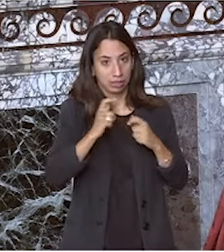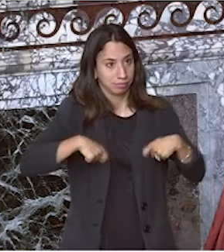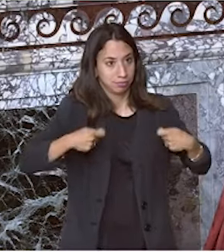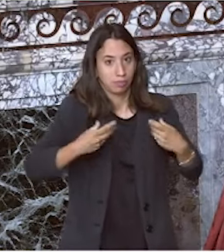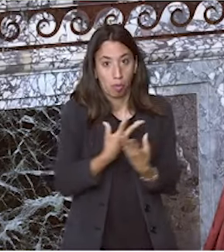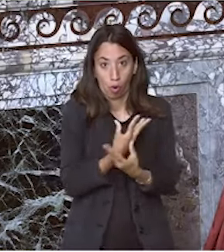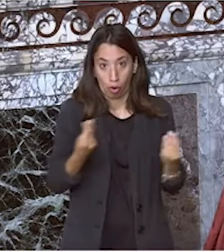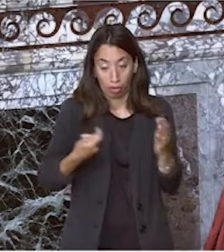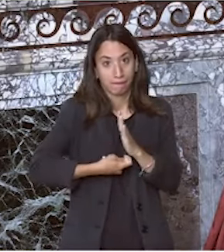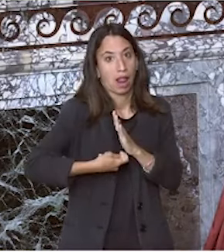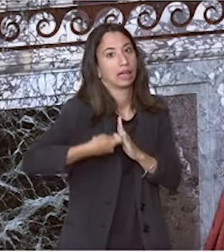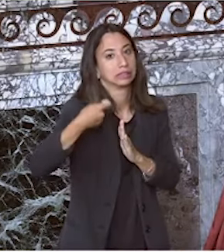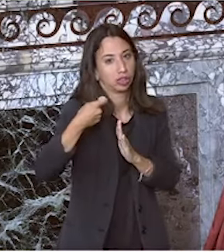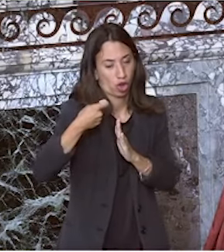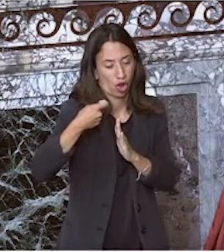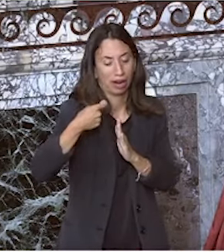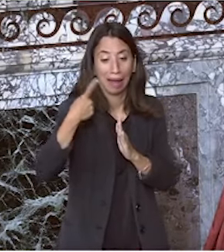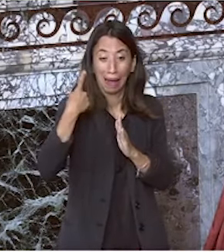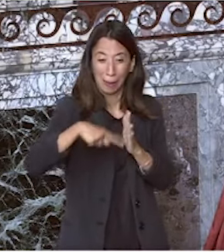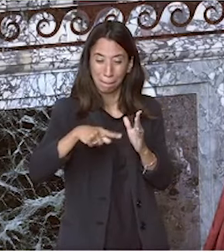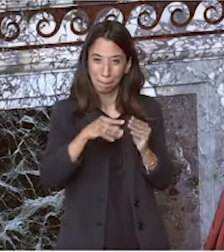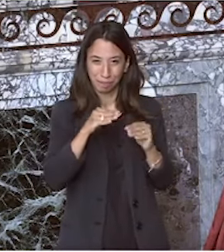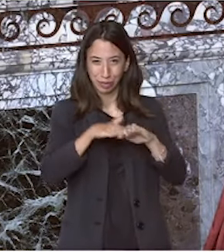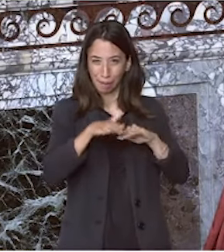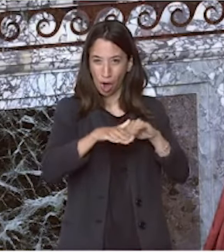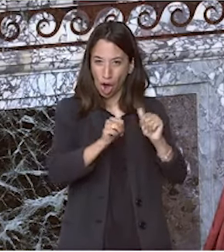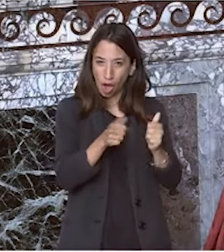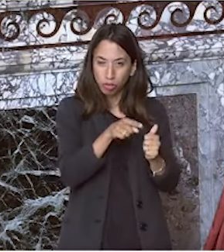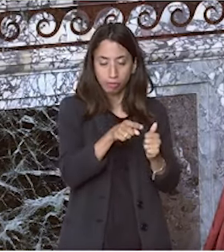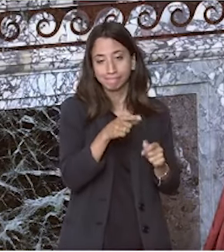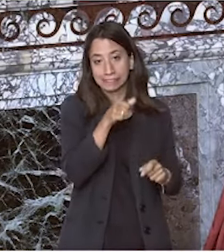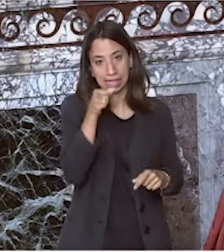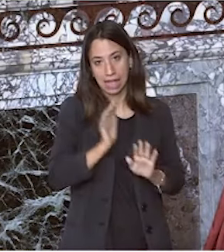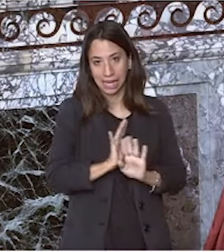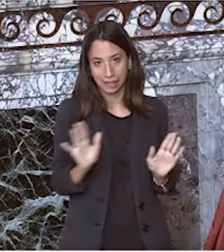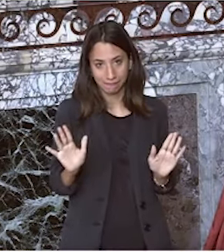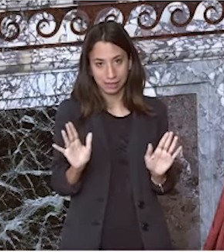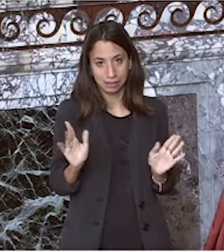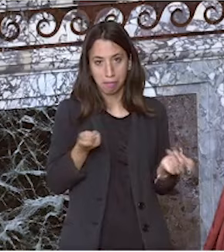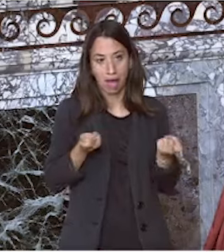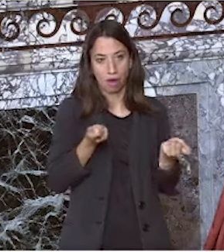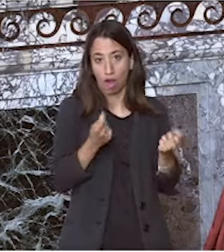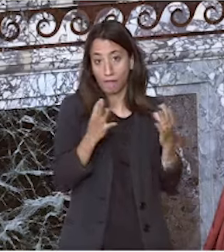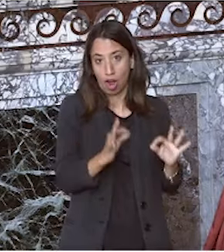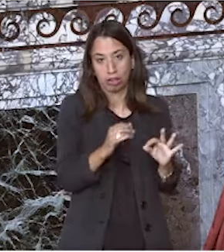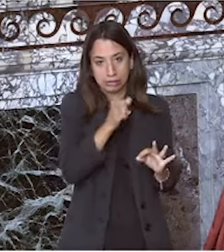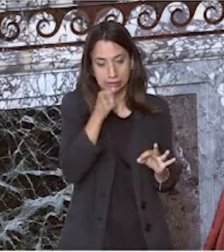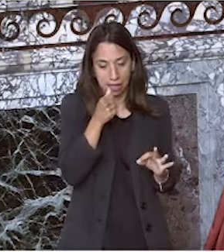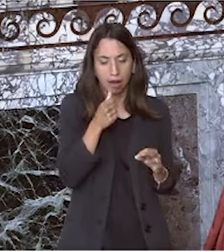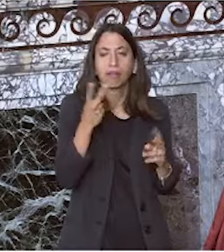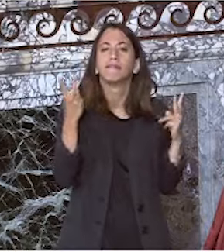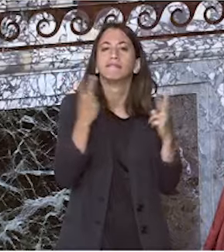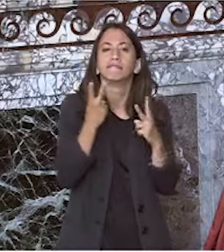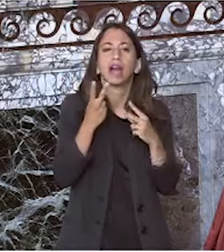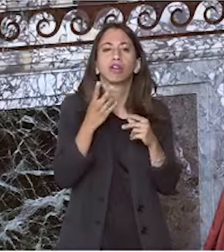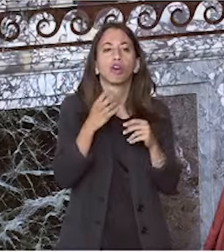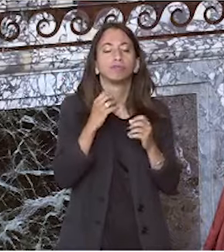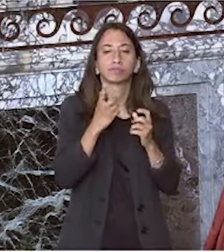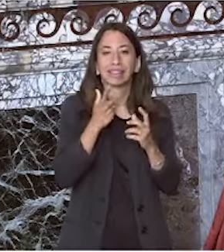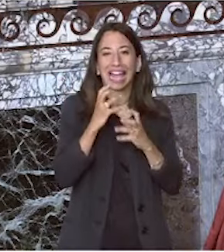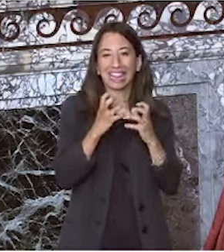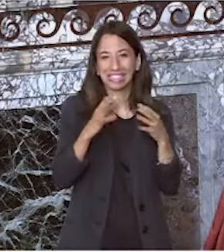Nel complesso, tale azione è stata necessaria. La crisi pandemica è stata superata con